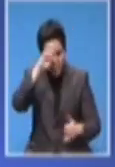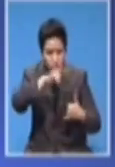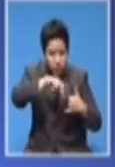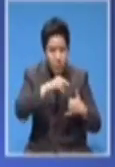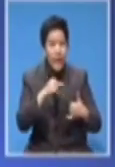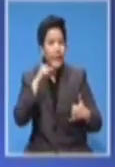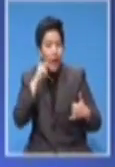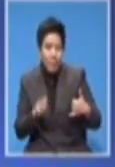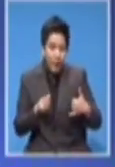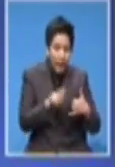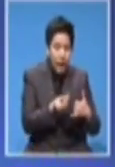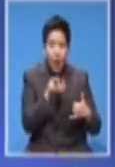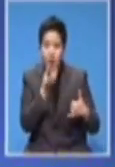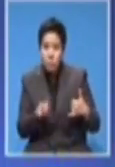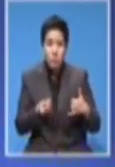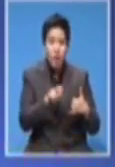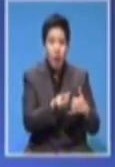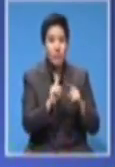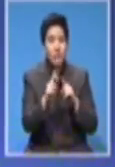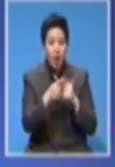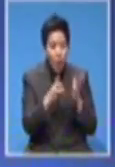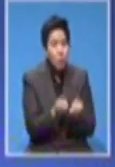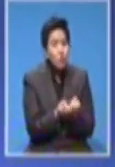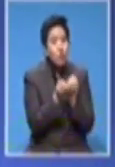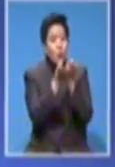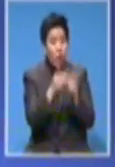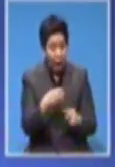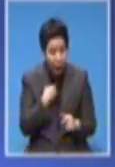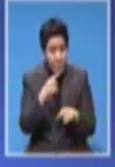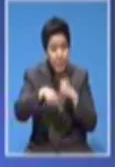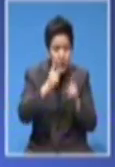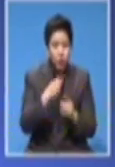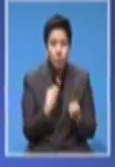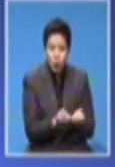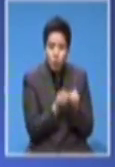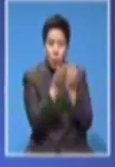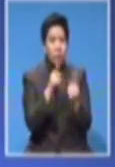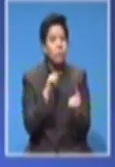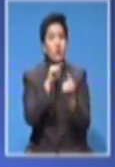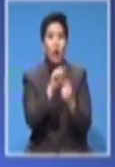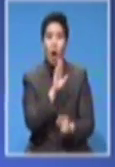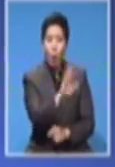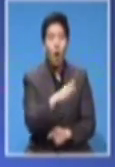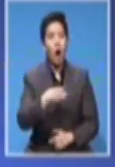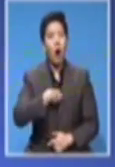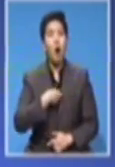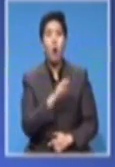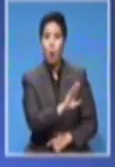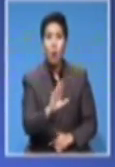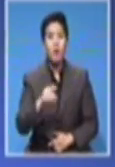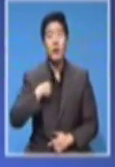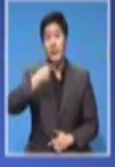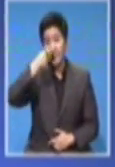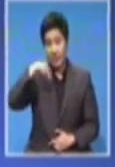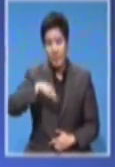ำอาหารและการอำนวยความสะดวกในการเดินทางให้ปลอดภัยนะครับไปยังประเทศปลายทางตามความสมัครใจนะครับต้องเข้าใจว่าประเทศไท